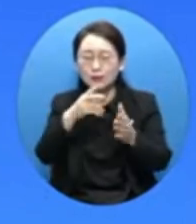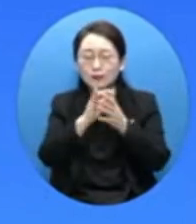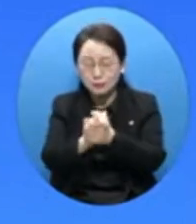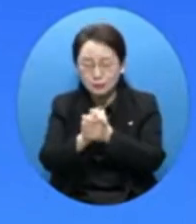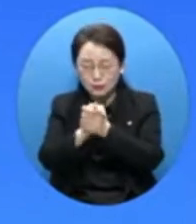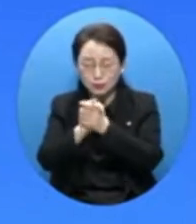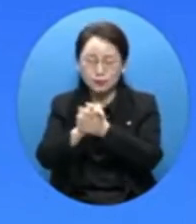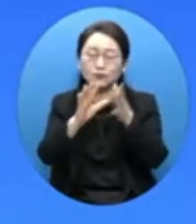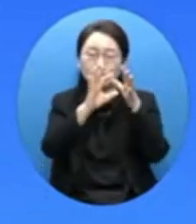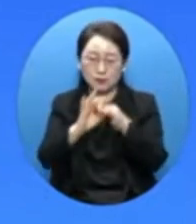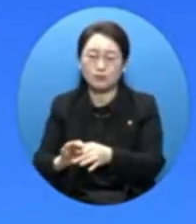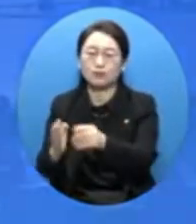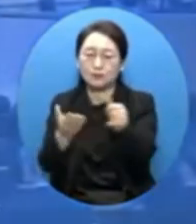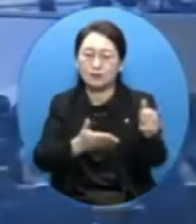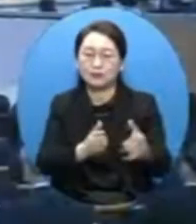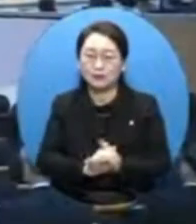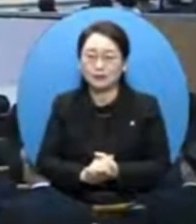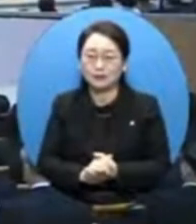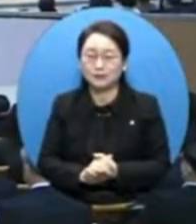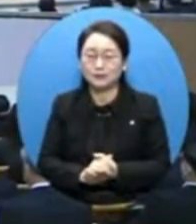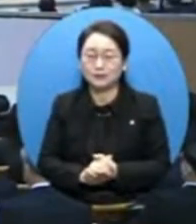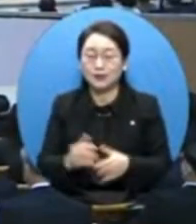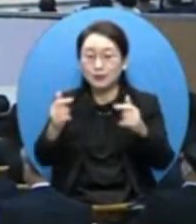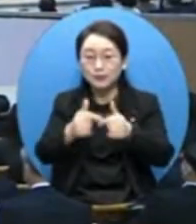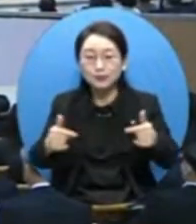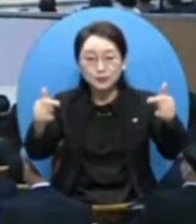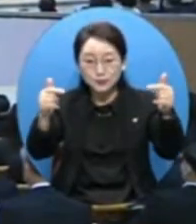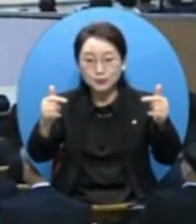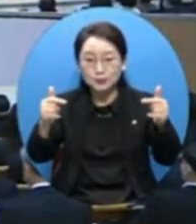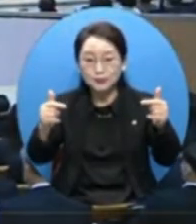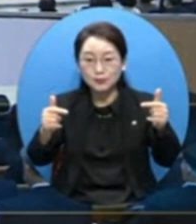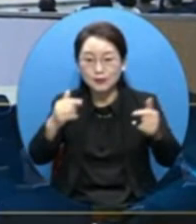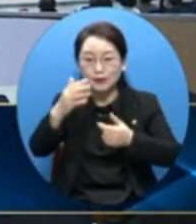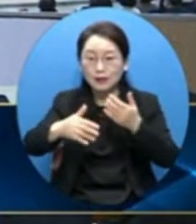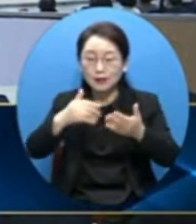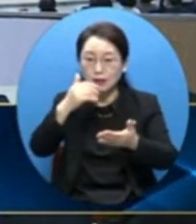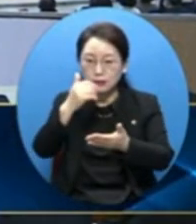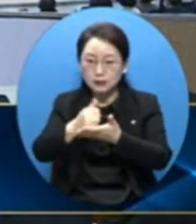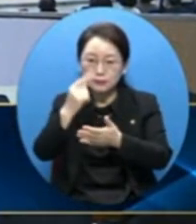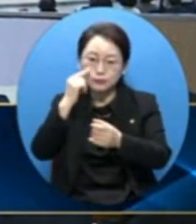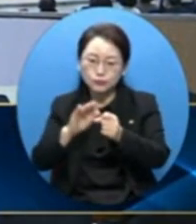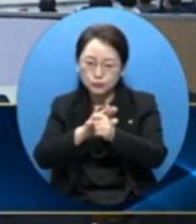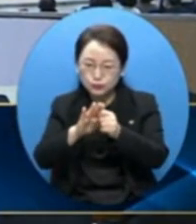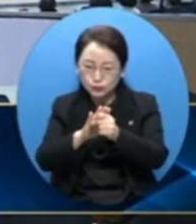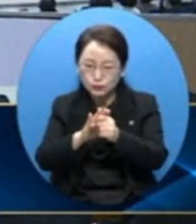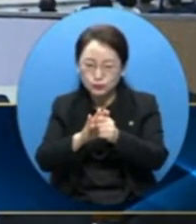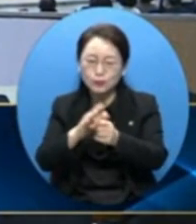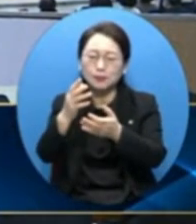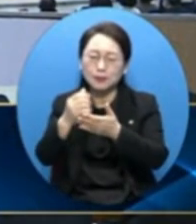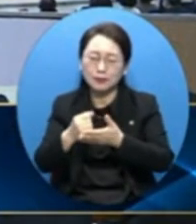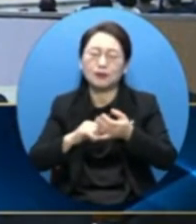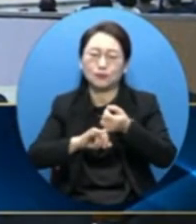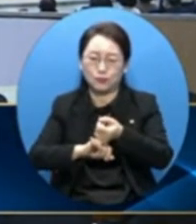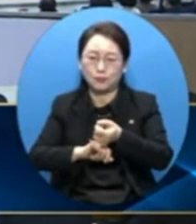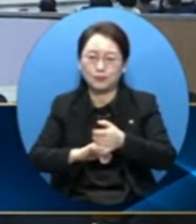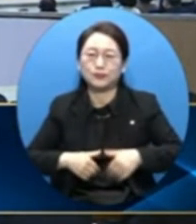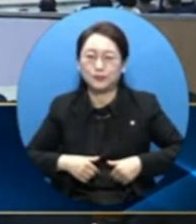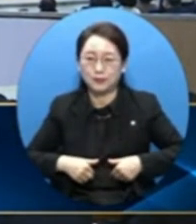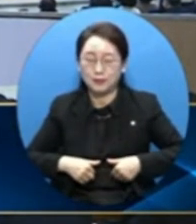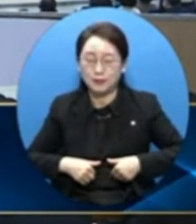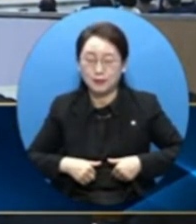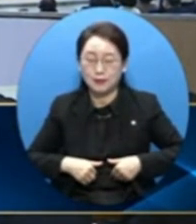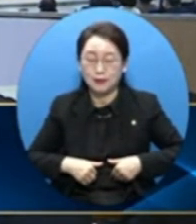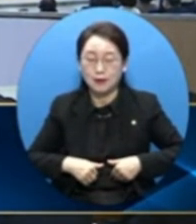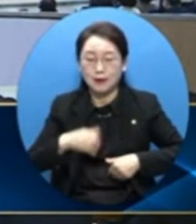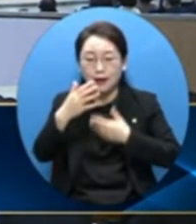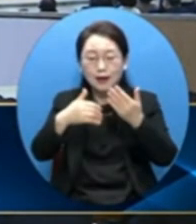또 기도해야 될 것입니다. 이 어떤 부흥의 역사는 하나님의 긍휼로부터 출발합니다. 하박국 선자는 하나님의 긍휼을